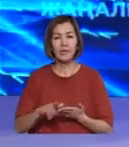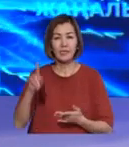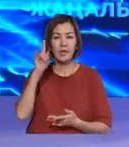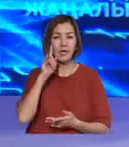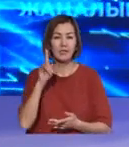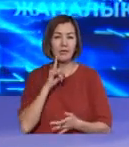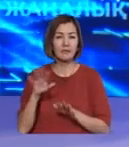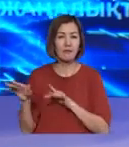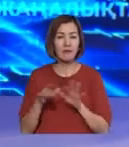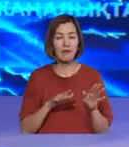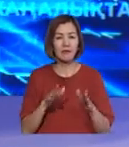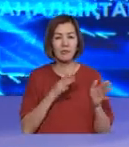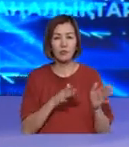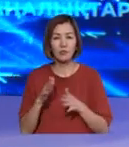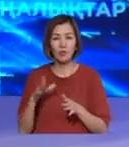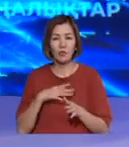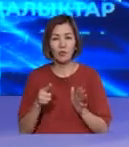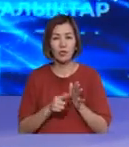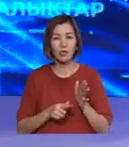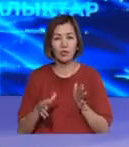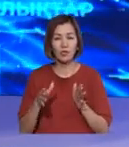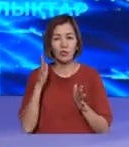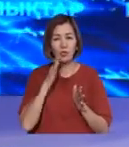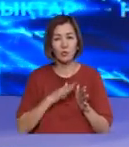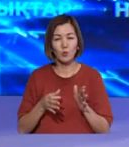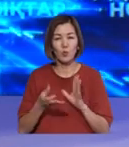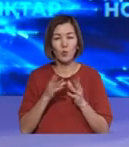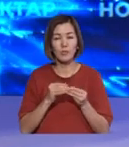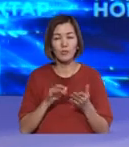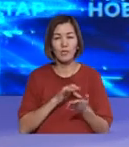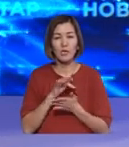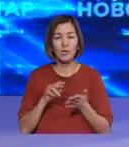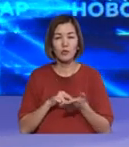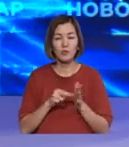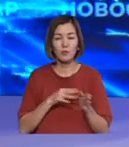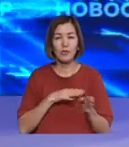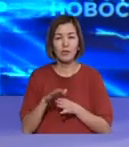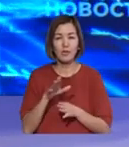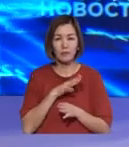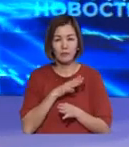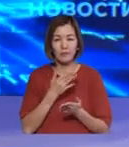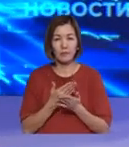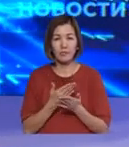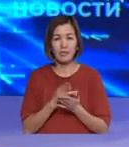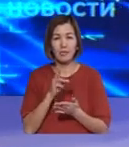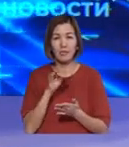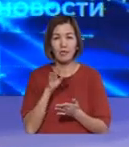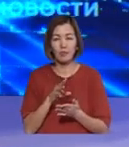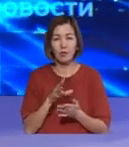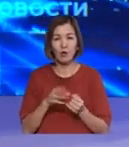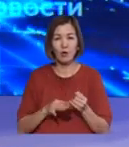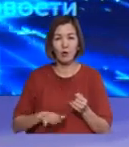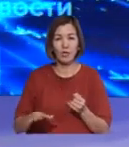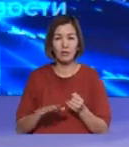Таза Қазақстан акциясы жүйелі Жетісу облысы аудан қалаларында жоспарлы істер талап үдесінде атқарылып жатыр. Мәселен, Кербұлақ ауданында